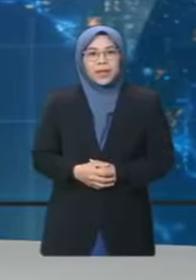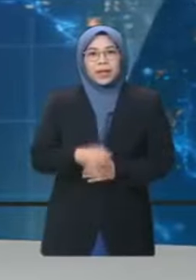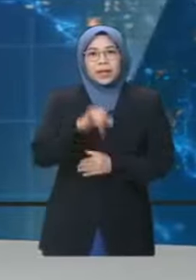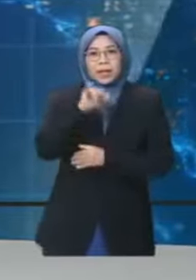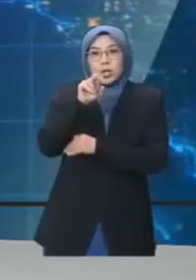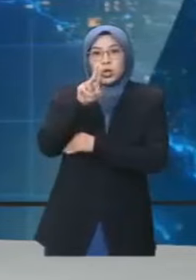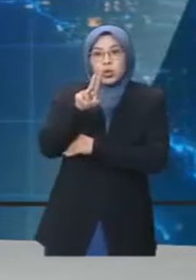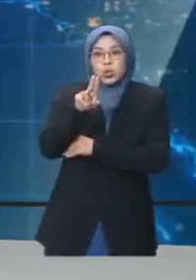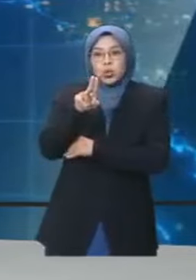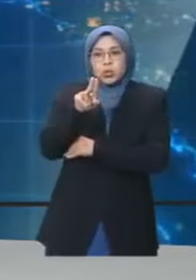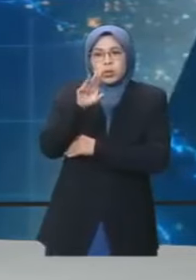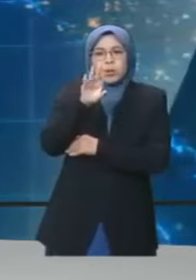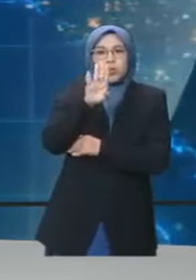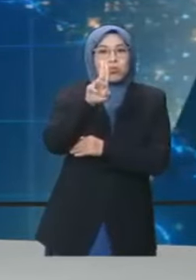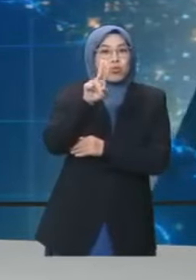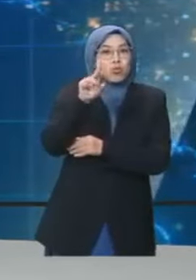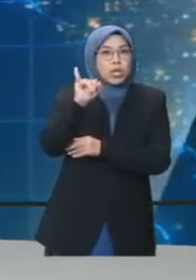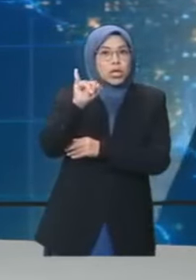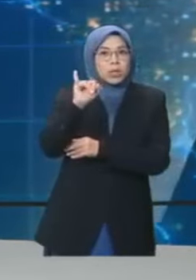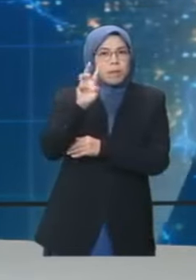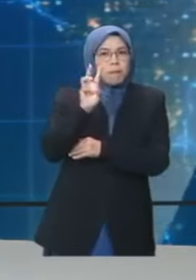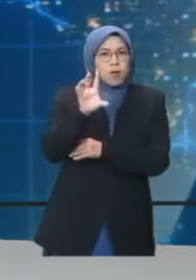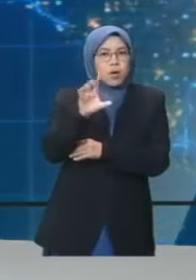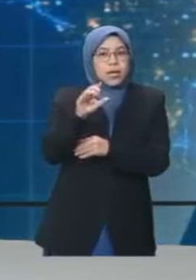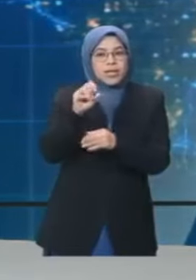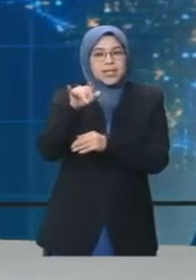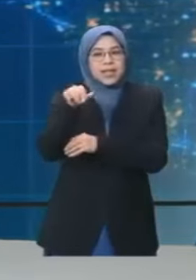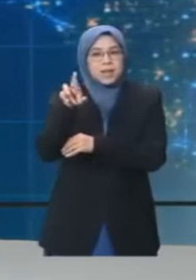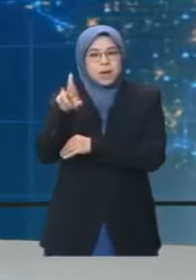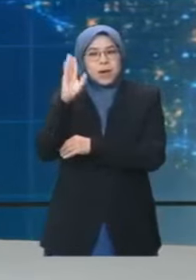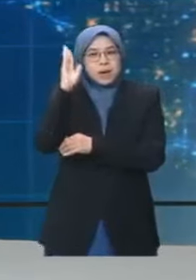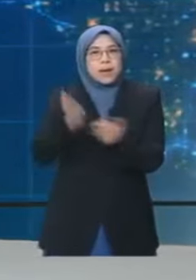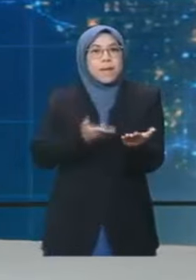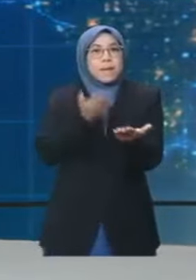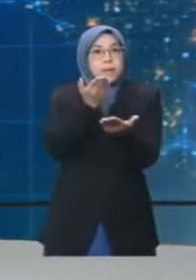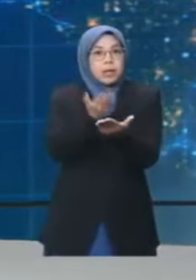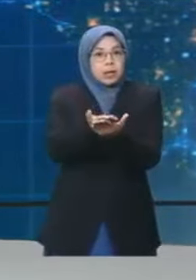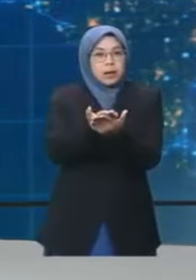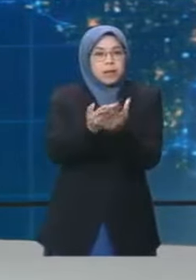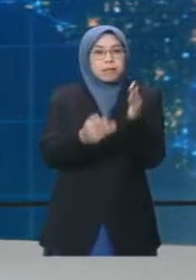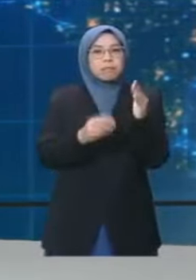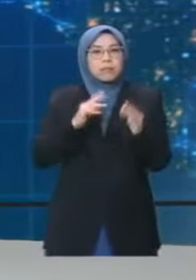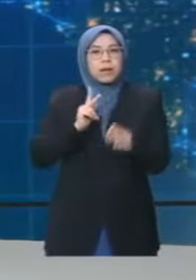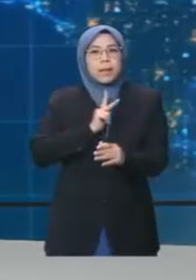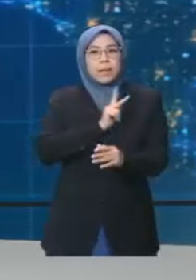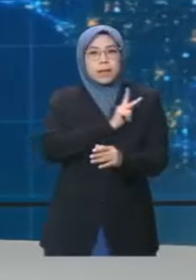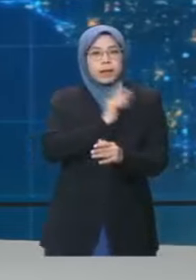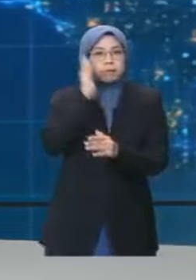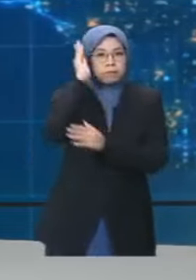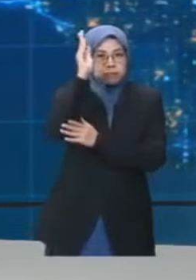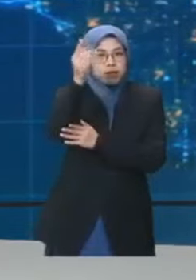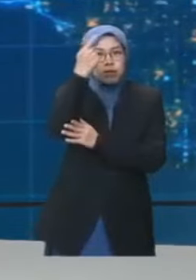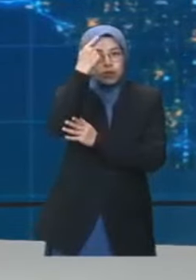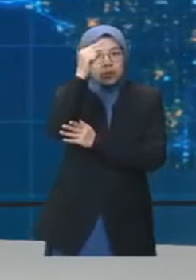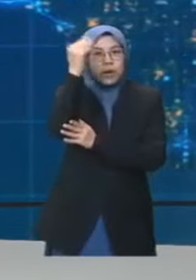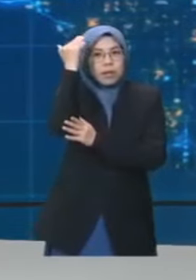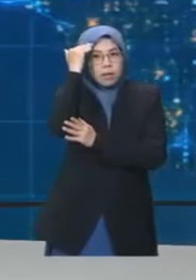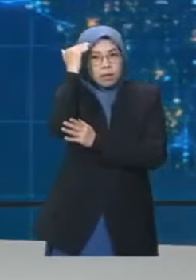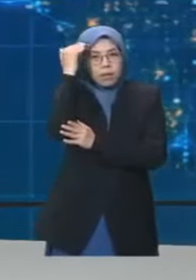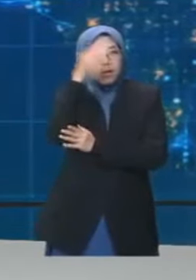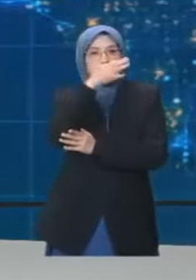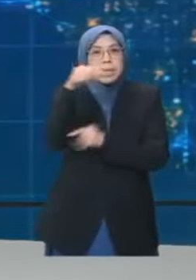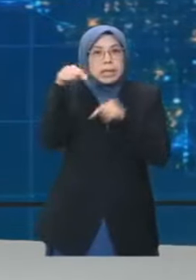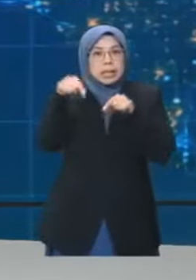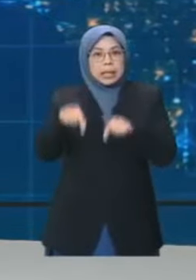Isu buli cyber di platform media sosial akan dibentangkan dalam mesyuarat Kabinet Jumaat depan bagi mencari penyelesaian